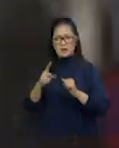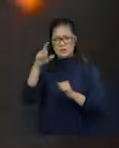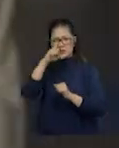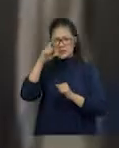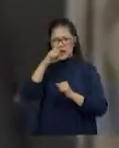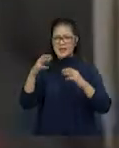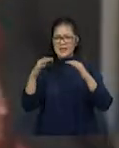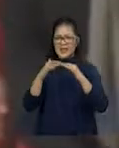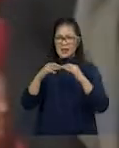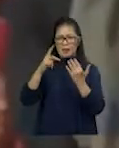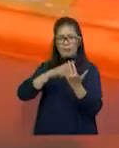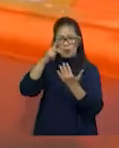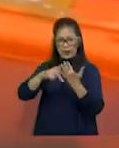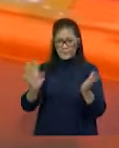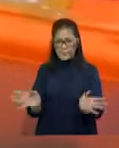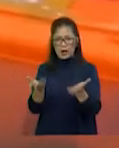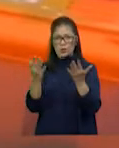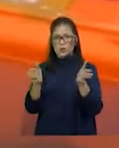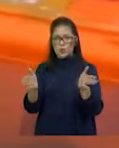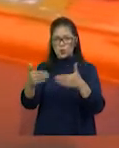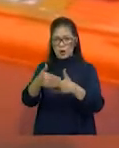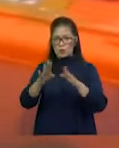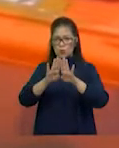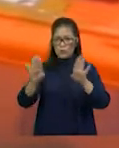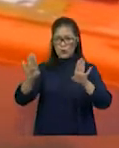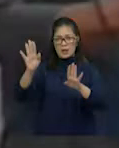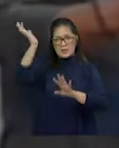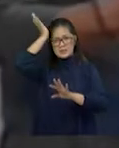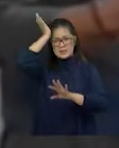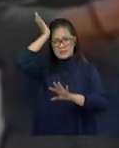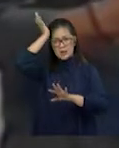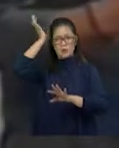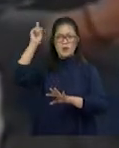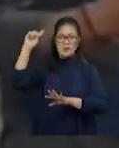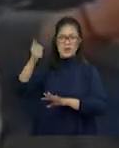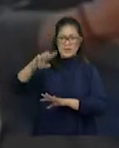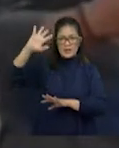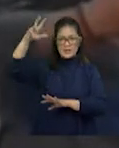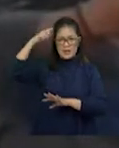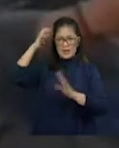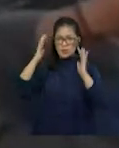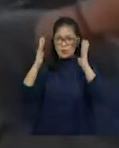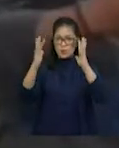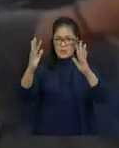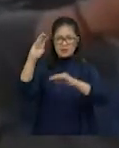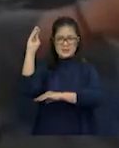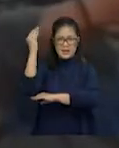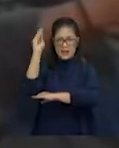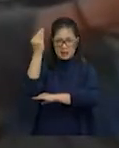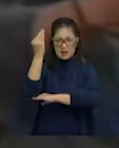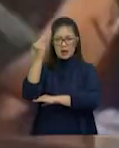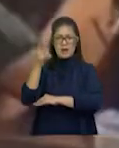proyek pembangunan ruang terbuka hijau oleh Dinas Kehutanan Pemprov DKI Jakarta. Ironisnya, salah satu dari